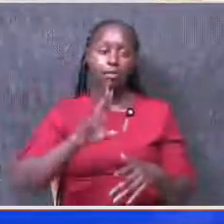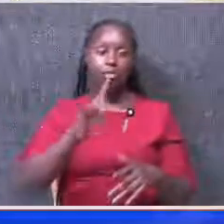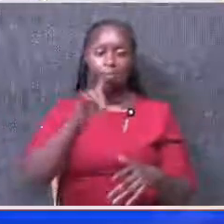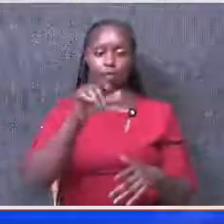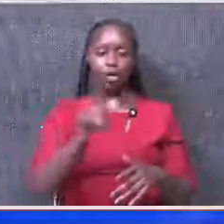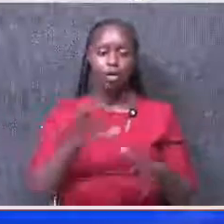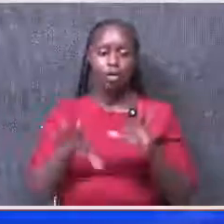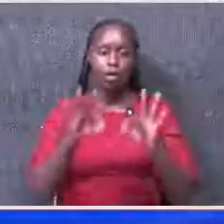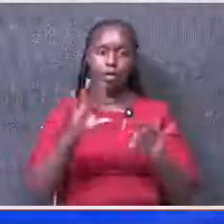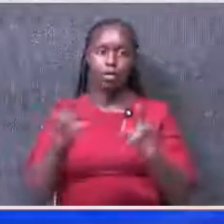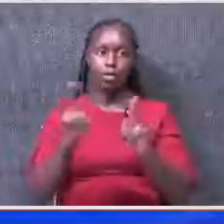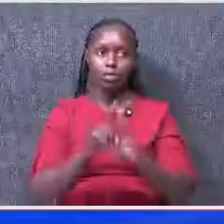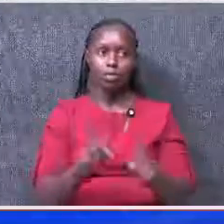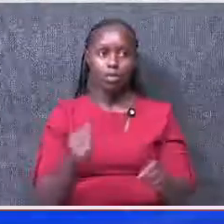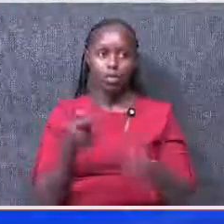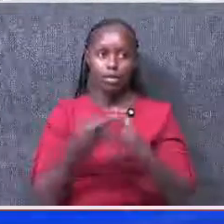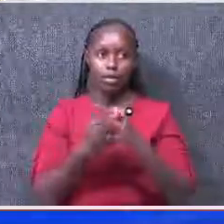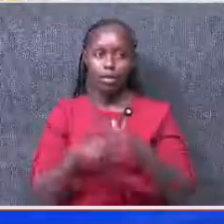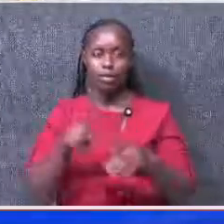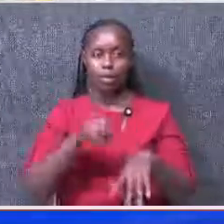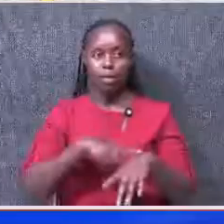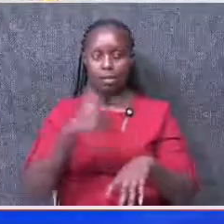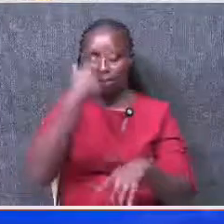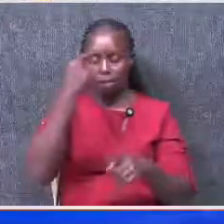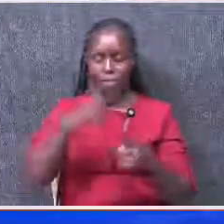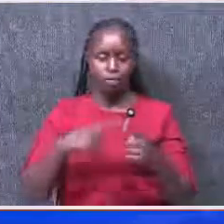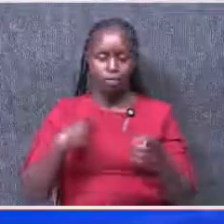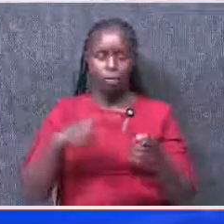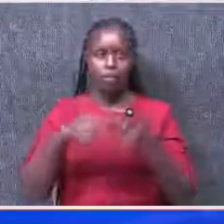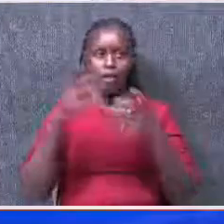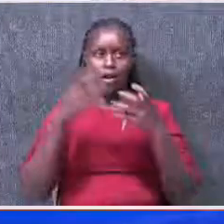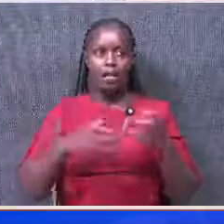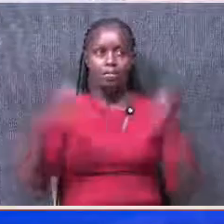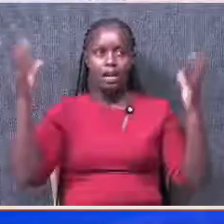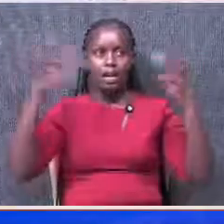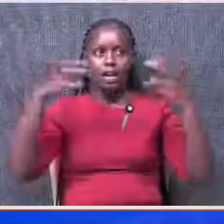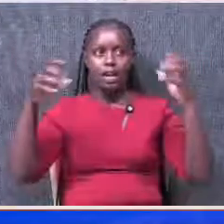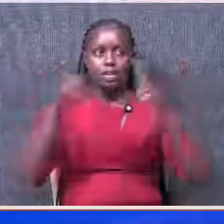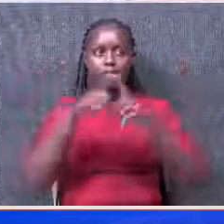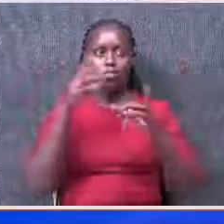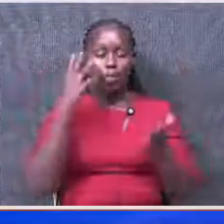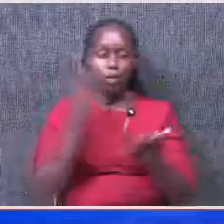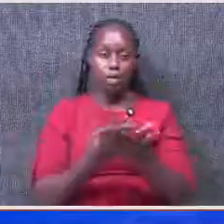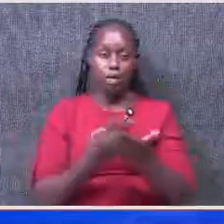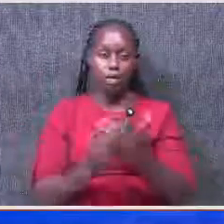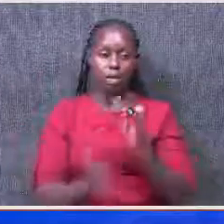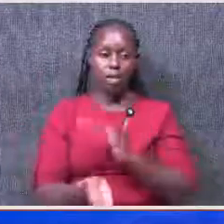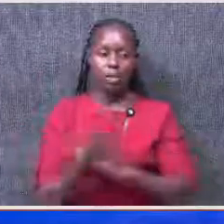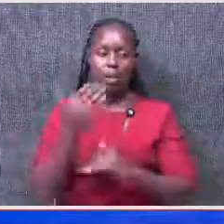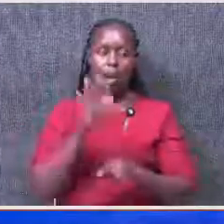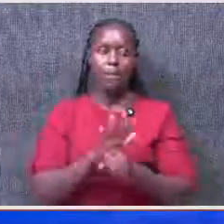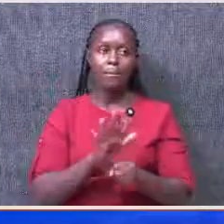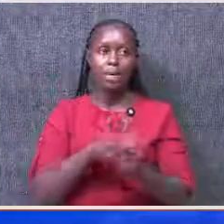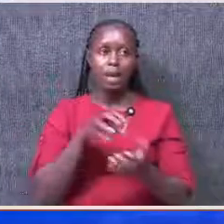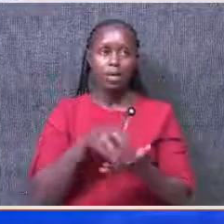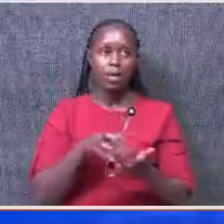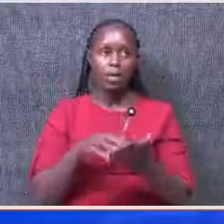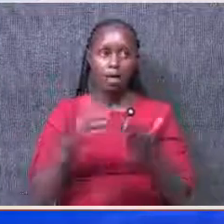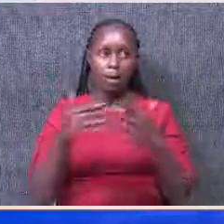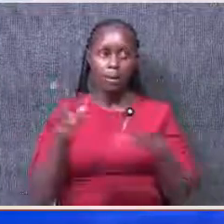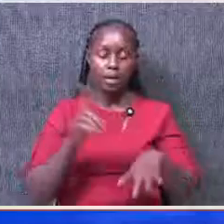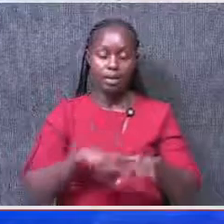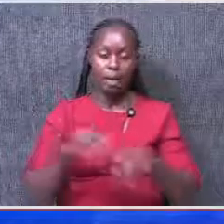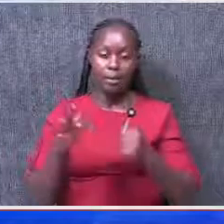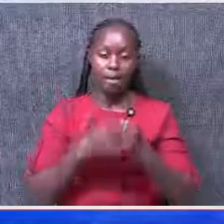nomination exercise couldn't start on time due to heavy rains that were witnessed in the morning. Many polling stations were opened at 8